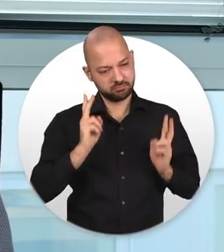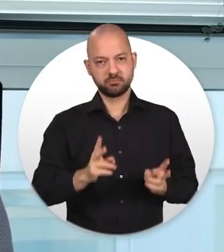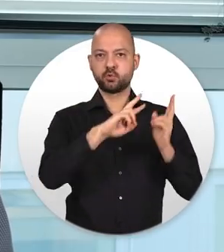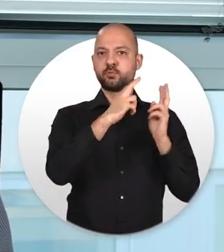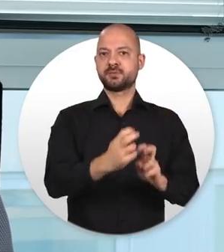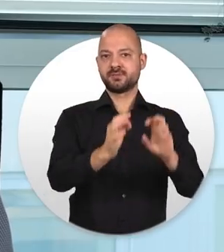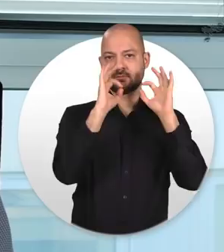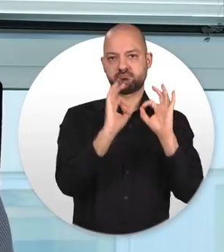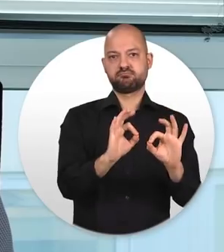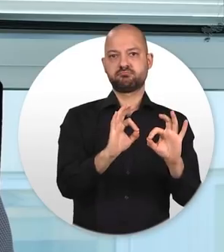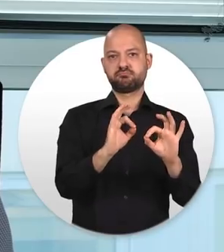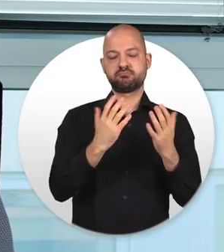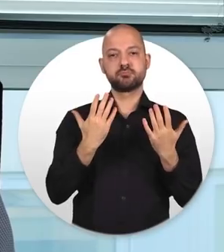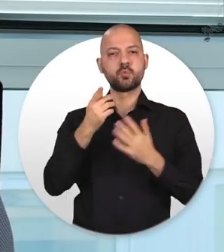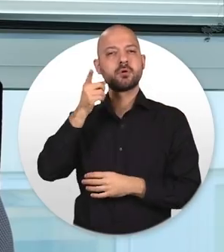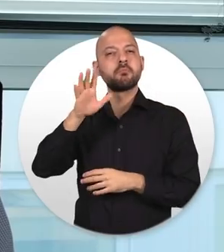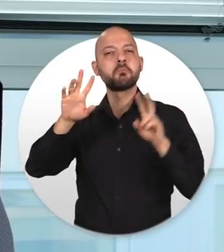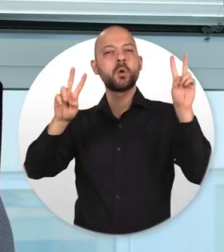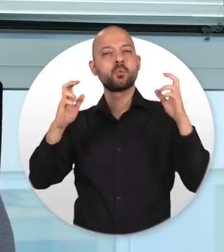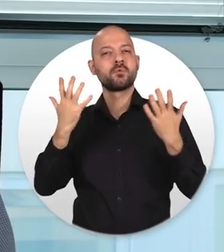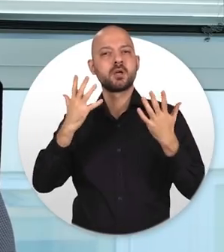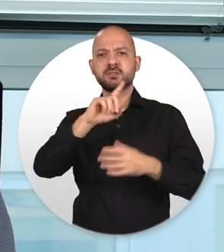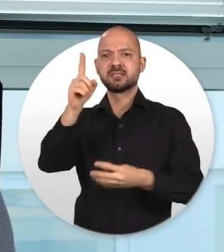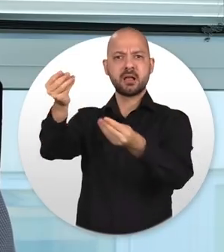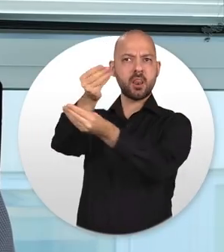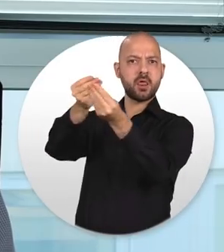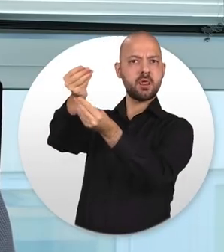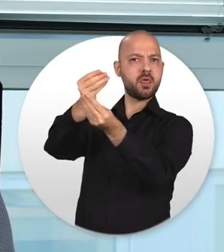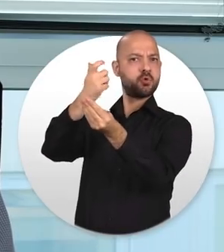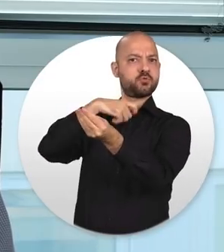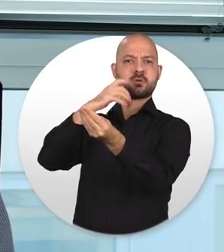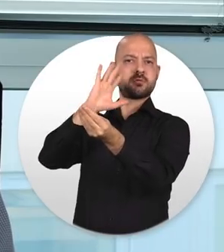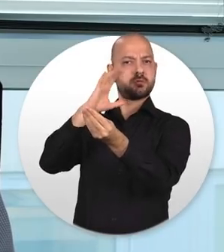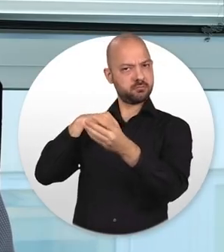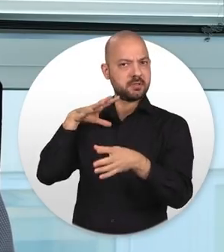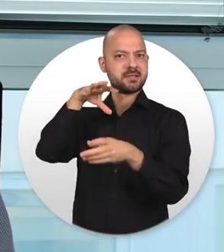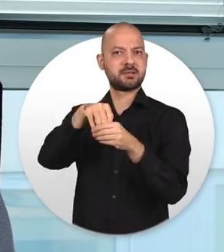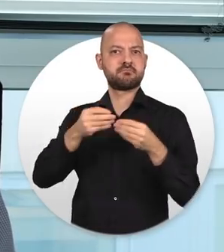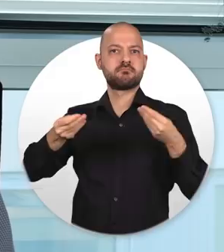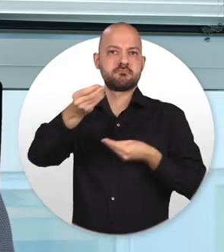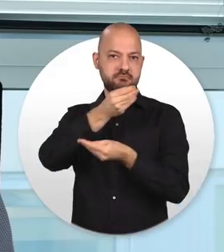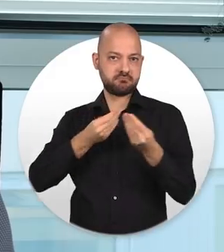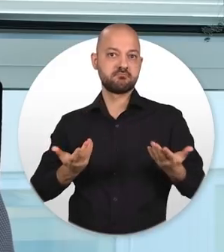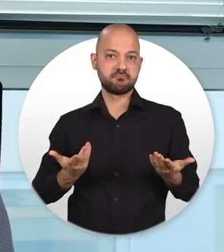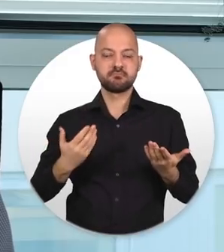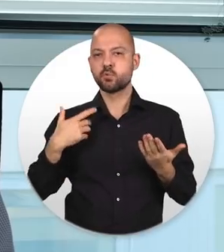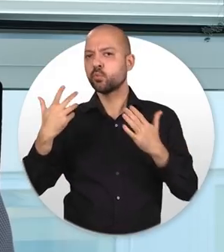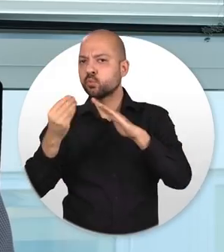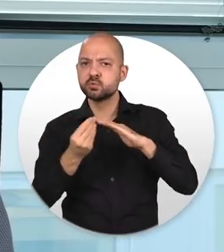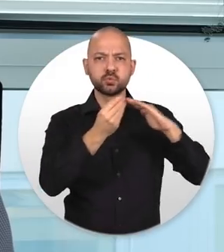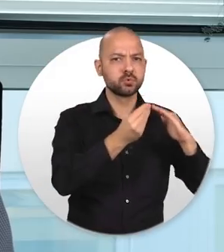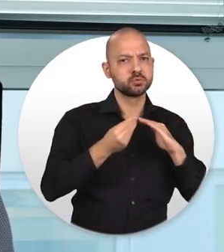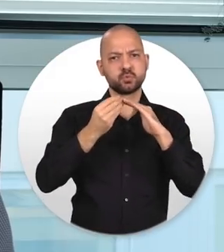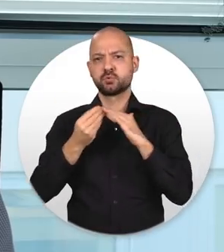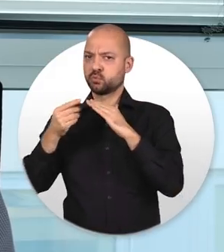die UN-Behindertenrechtskonvention richtig umgesetzt wird. Dem EDF sei Slogan aus: Nicht über Eis,